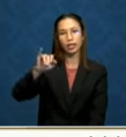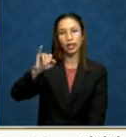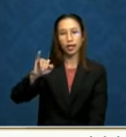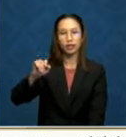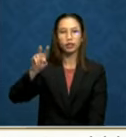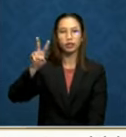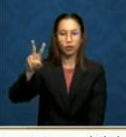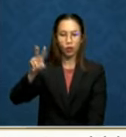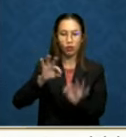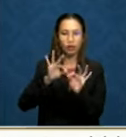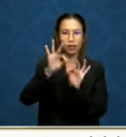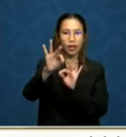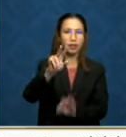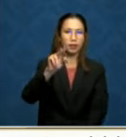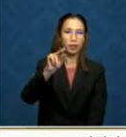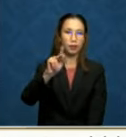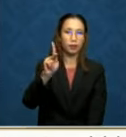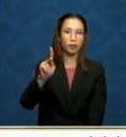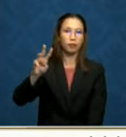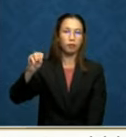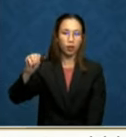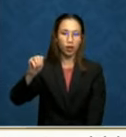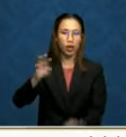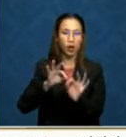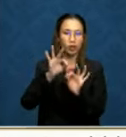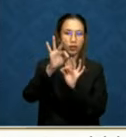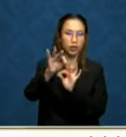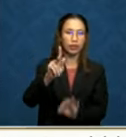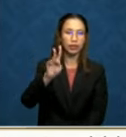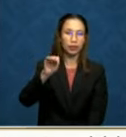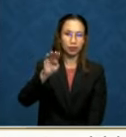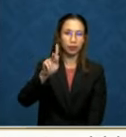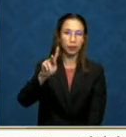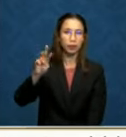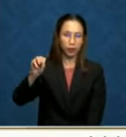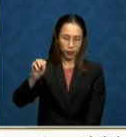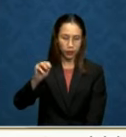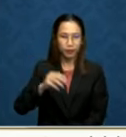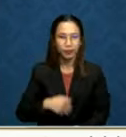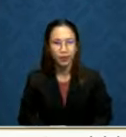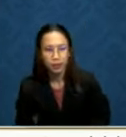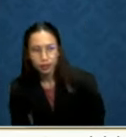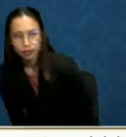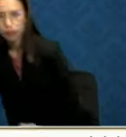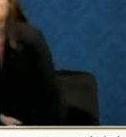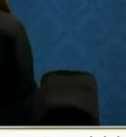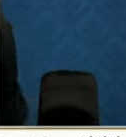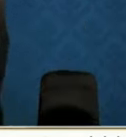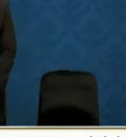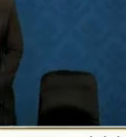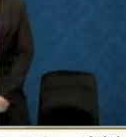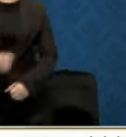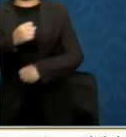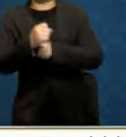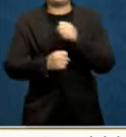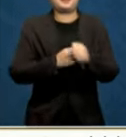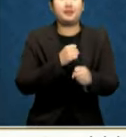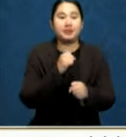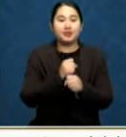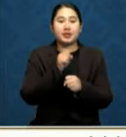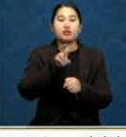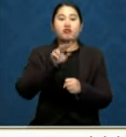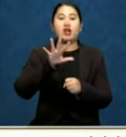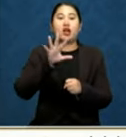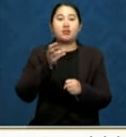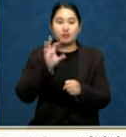ระยะยิง30กิโลเมตรและระยะยิง40กิโลเมตรและในปี2565สทป.ได้ดำเนินการร่วม